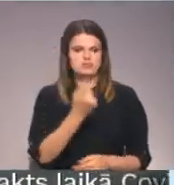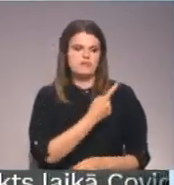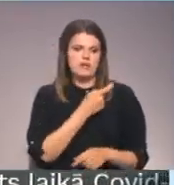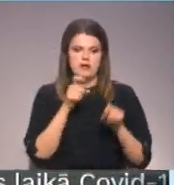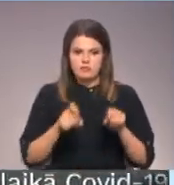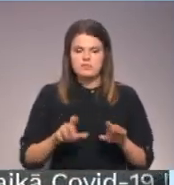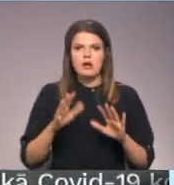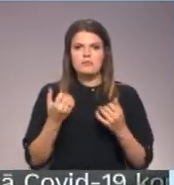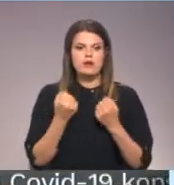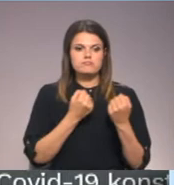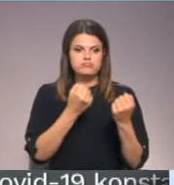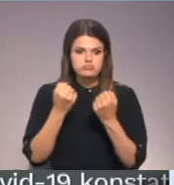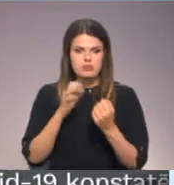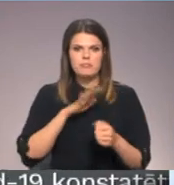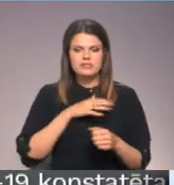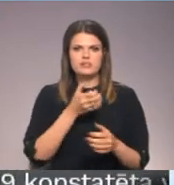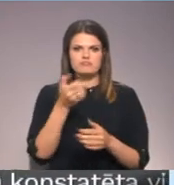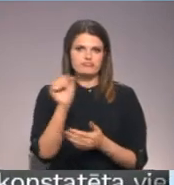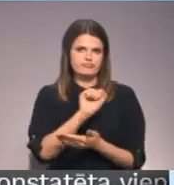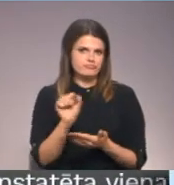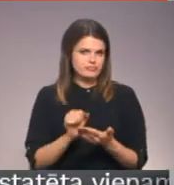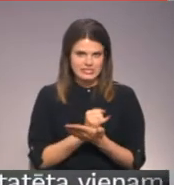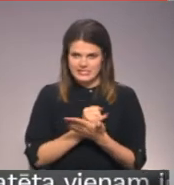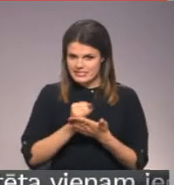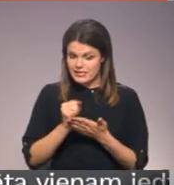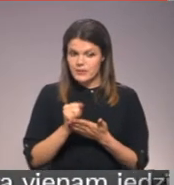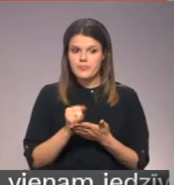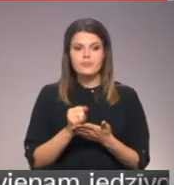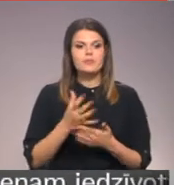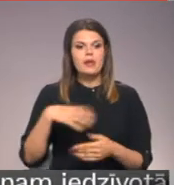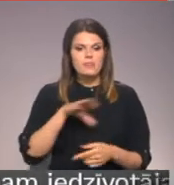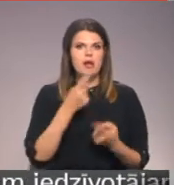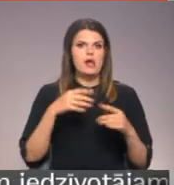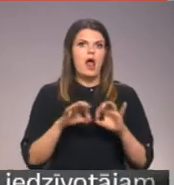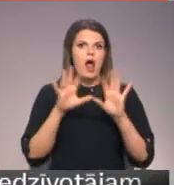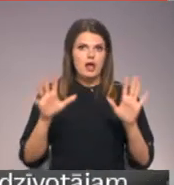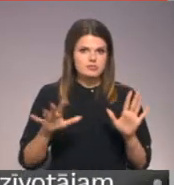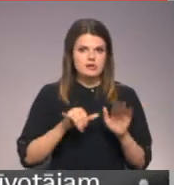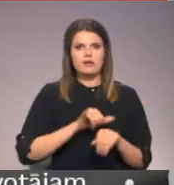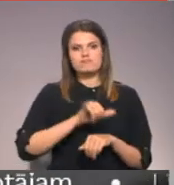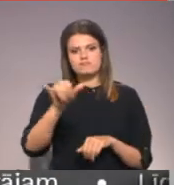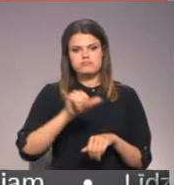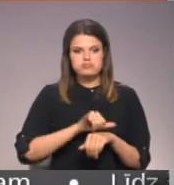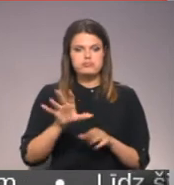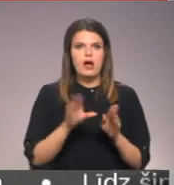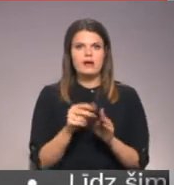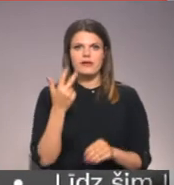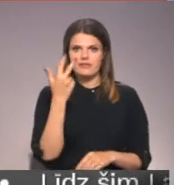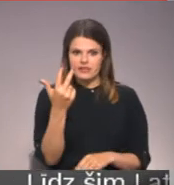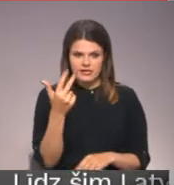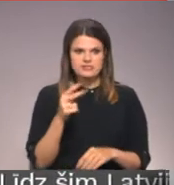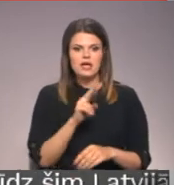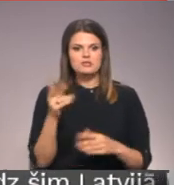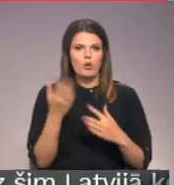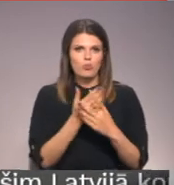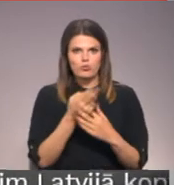Pēc lidojuma gaisa kuģi tiek apstrādāti ar dezinfekcijas līdzekļiem. Mēs esam atsākuši lidojumu ar 3 lidmašīnām, kas būtu tikai puse